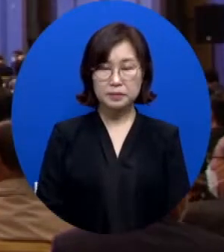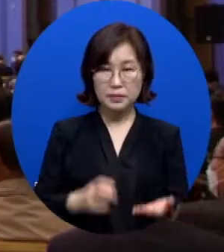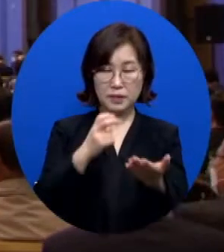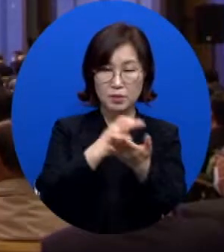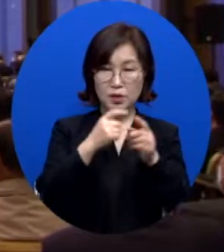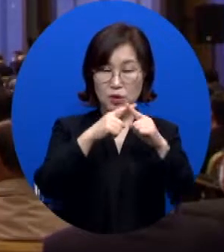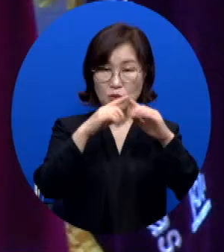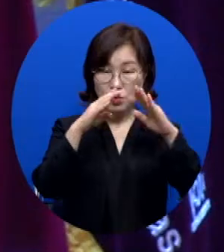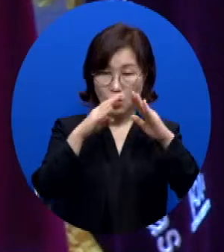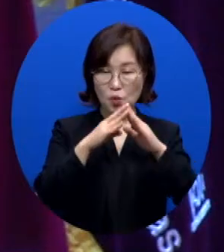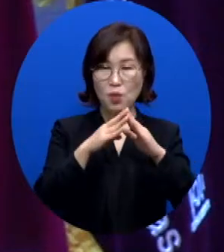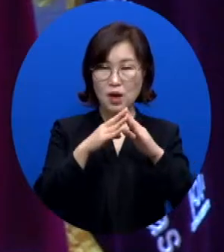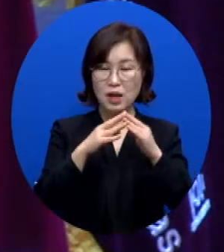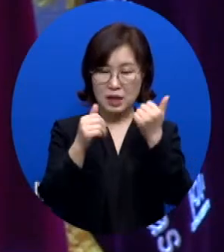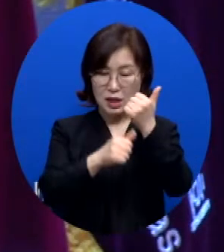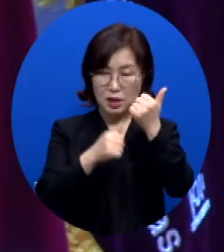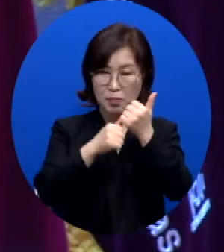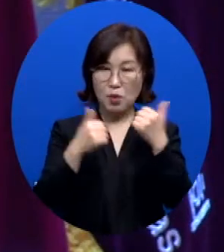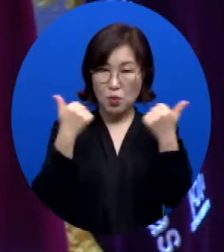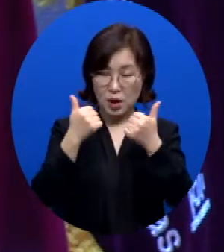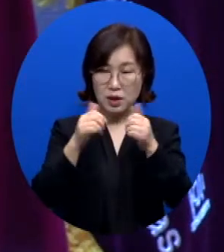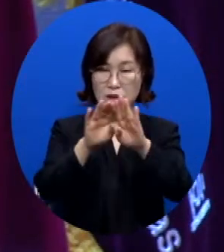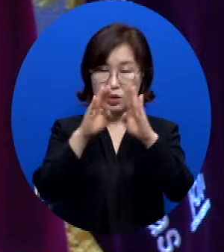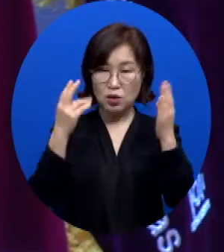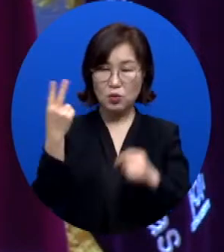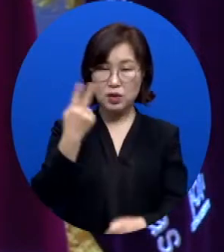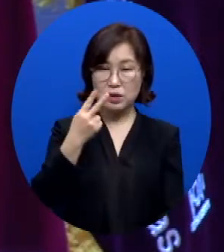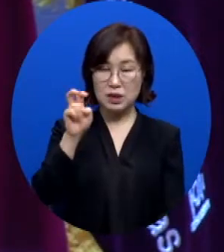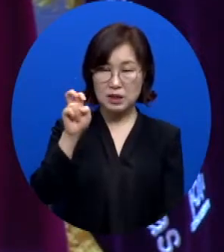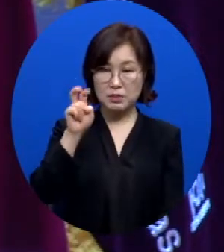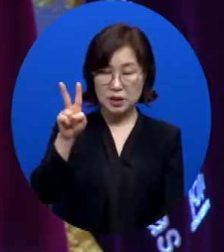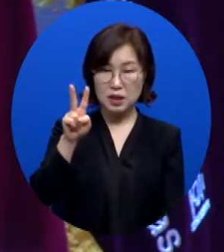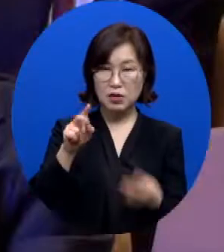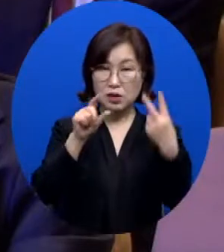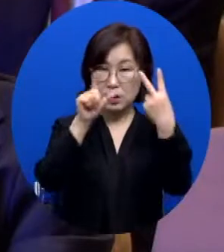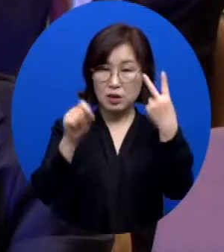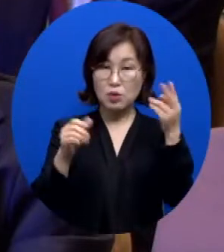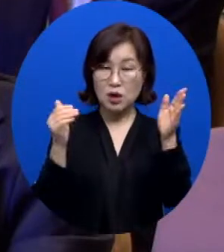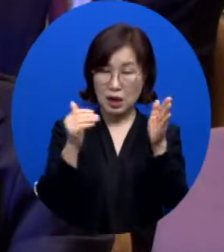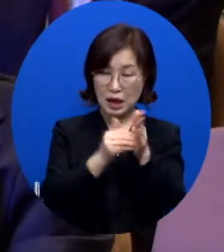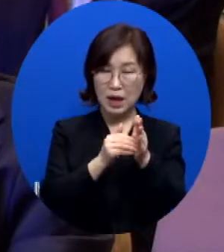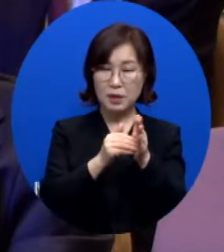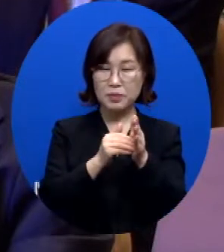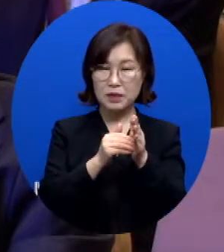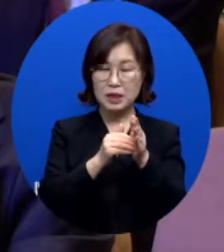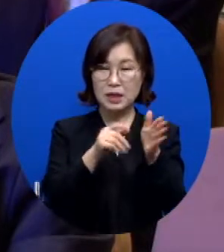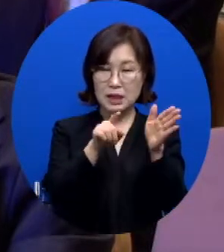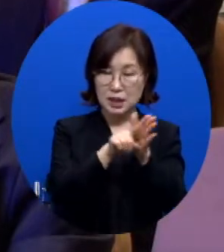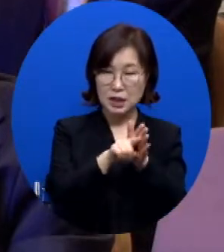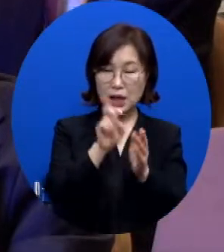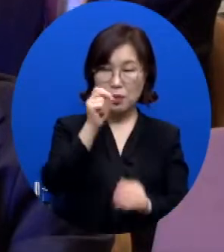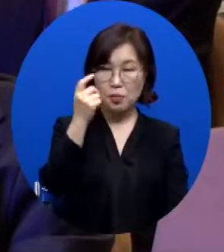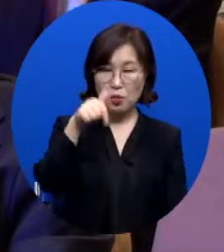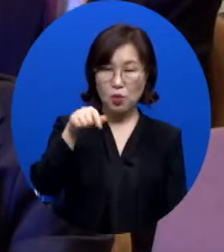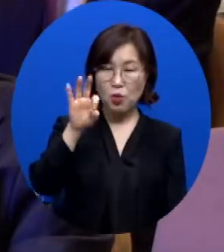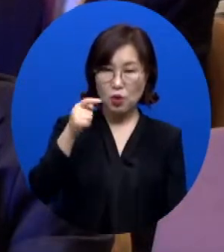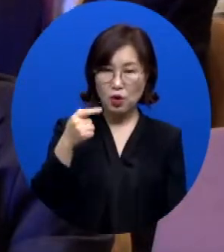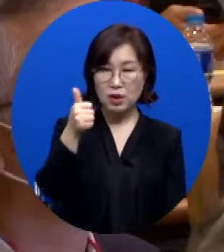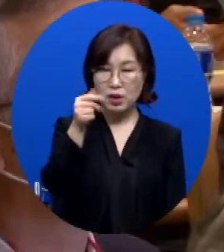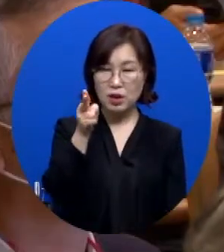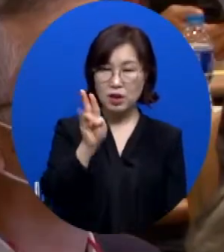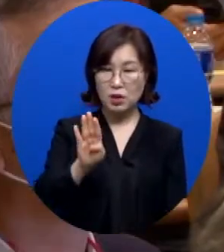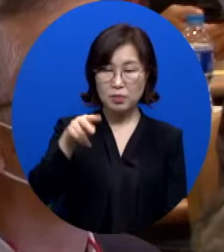감리회는 총회 입법의회를 열고 오는 2022년 2월까지 감리교 신학, 목원,